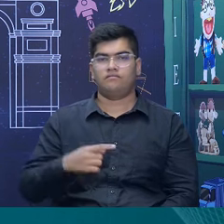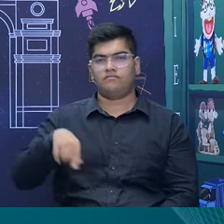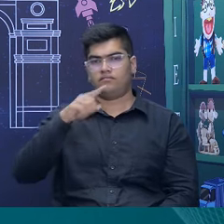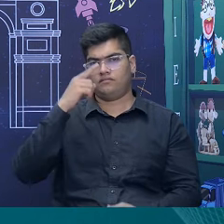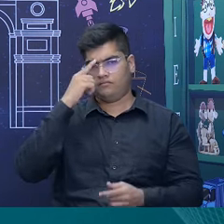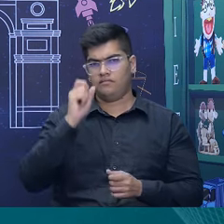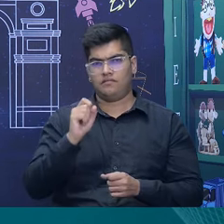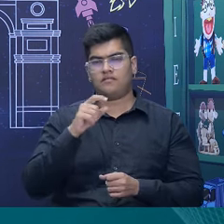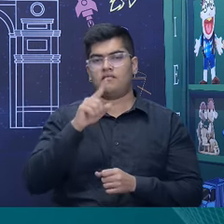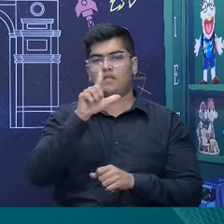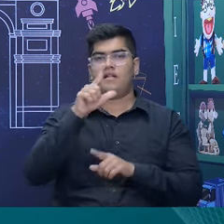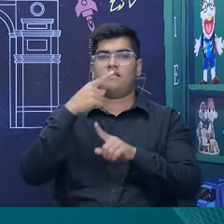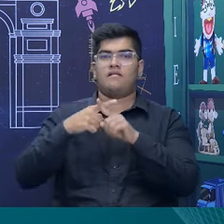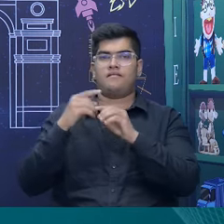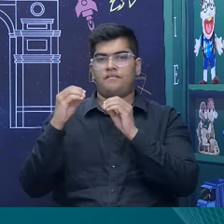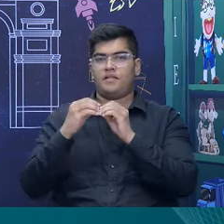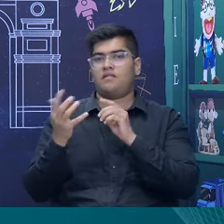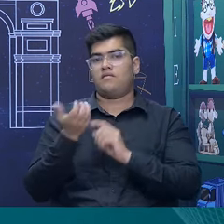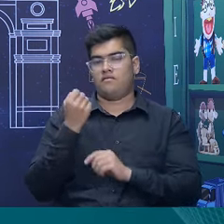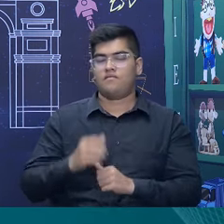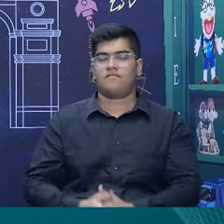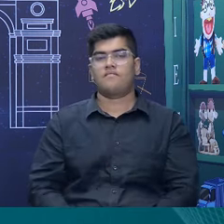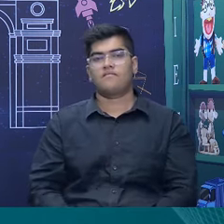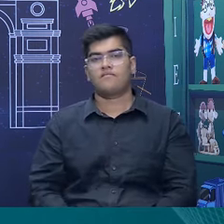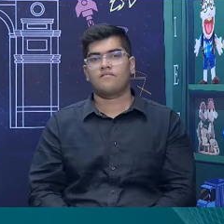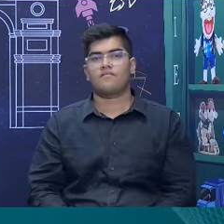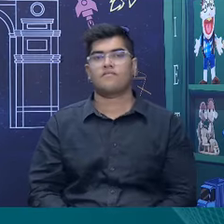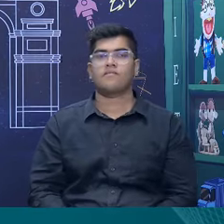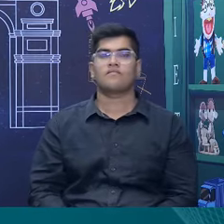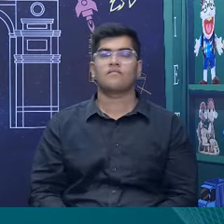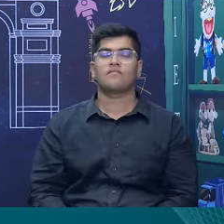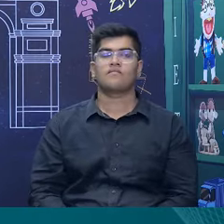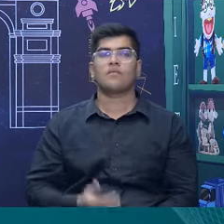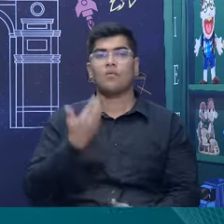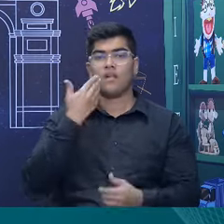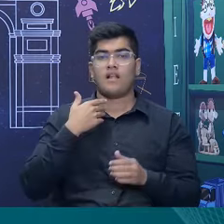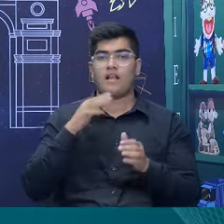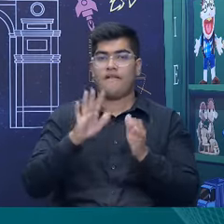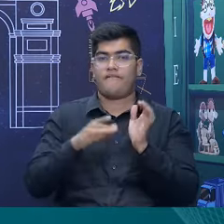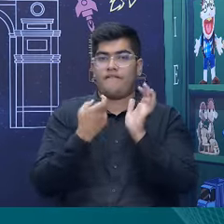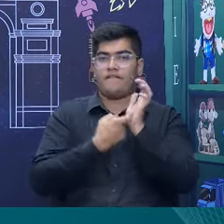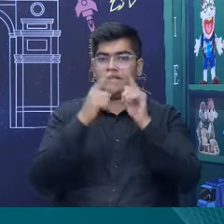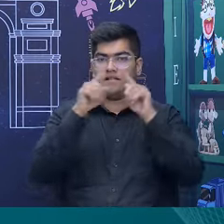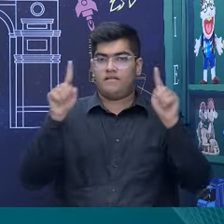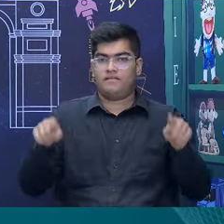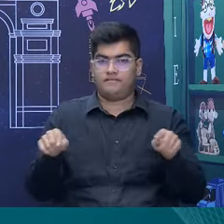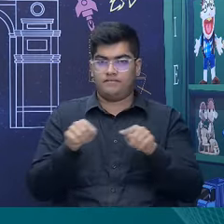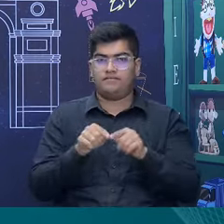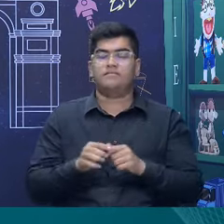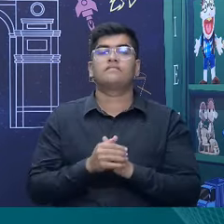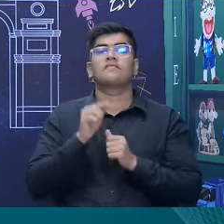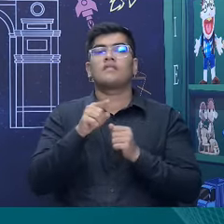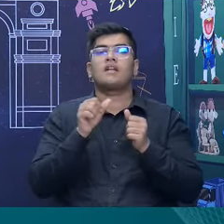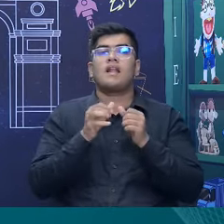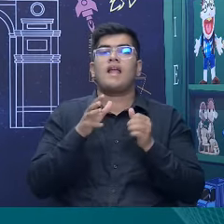तो अब यहां तो हमने ये रिवाइज कर लिया कि हमारे पास जब रेक्टेंगल हो तो उसका एरिया